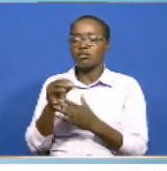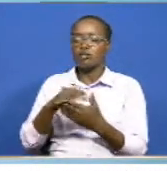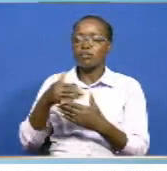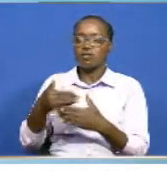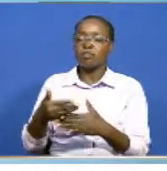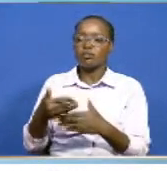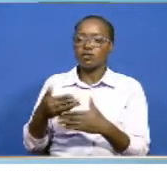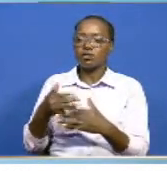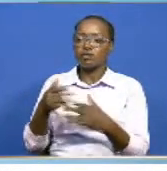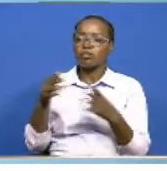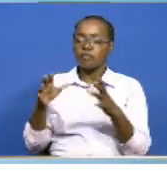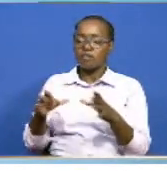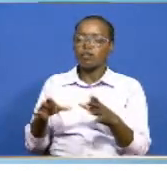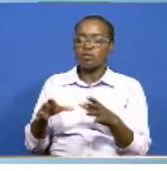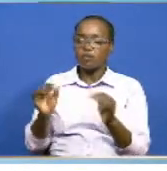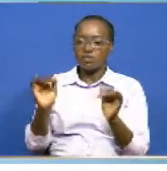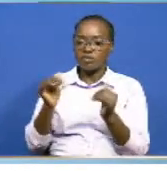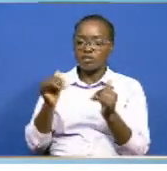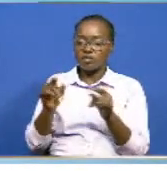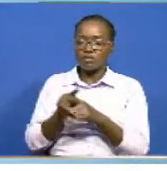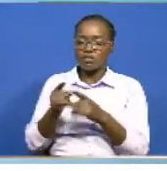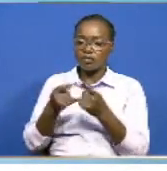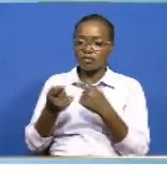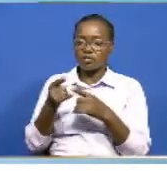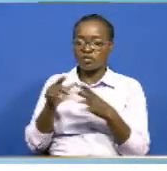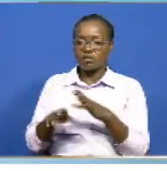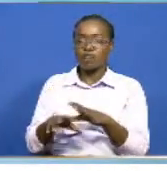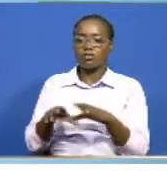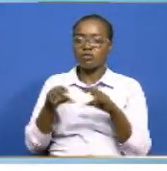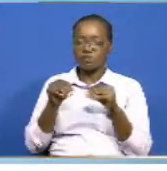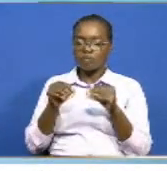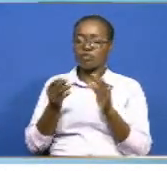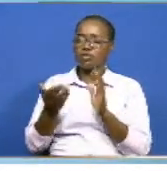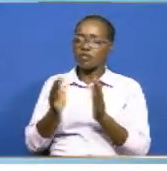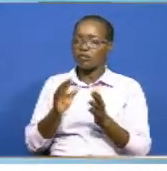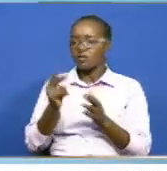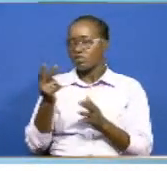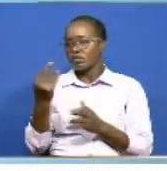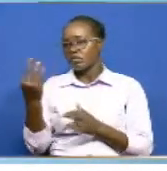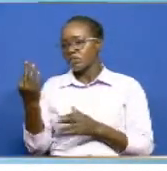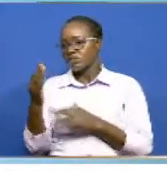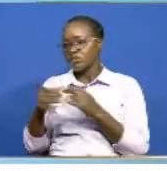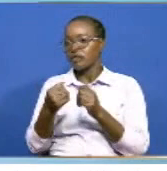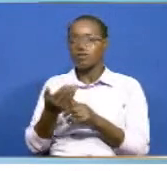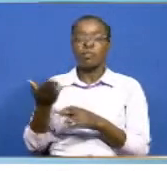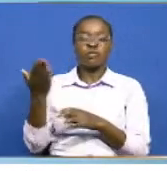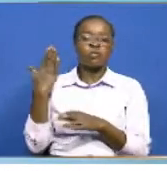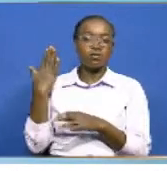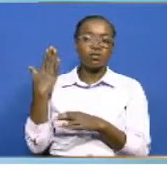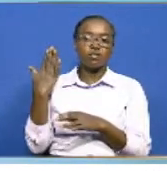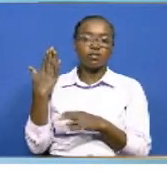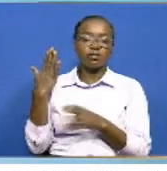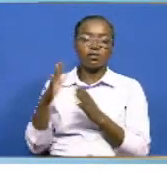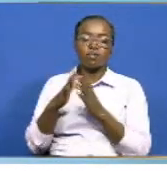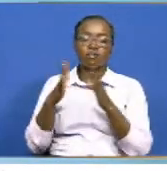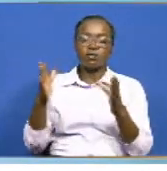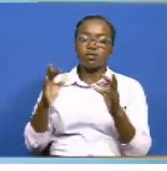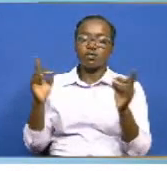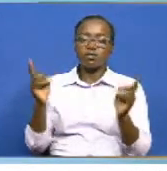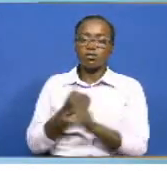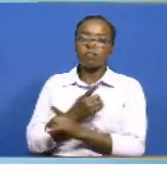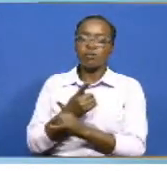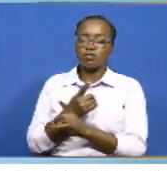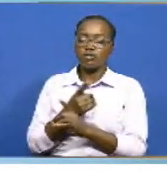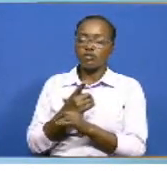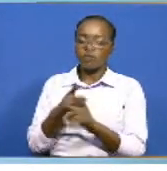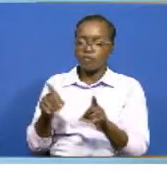na kupata habari vile zinavyochipuka. Hiyo kulinganisha na miaka 2-3 iliyopita, sasa hii kuna mahali sisi